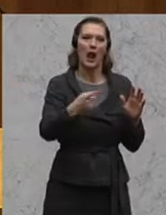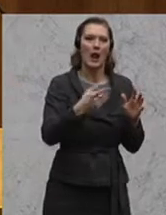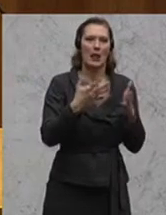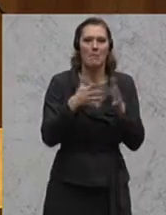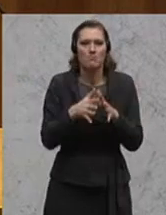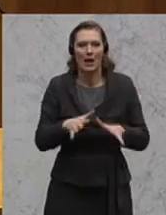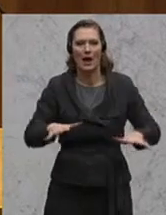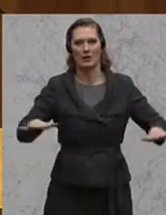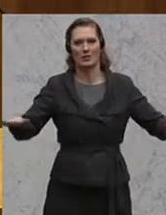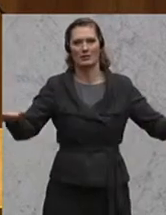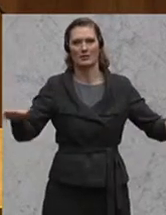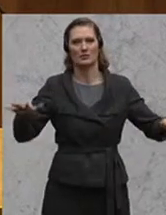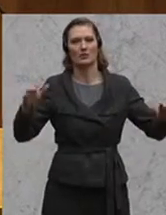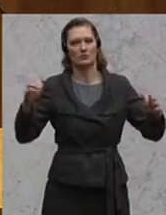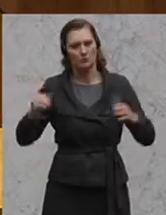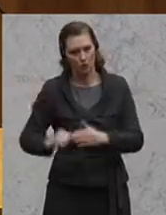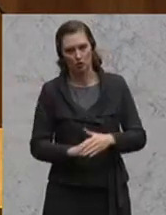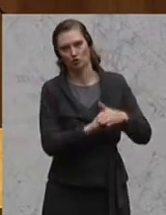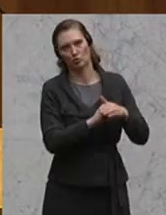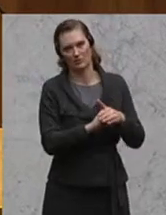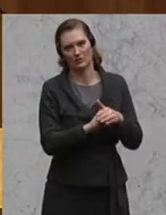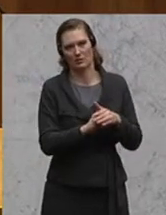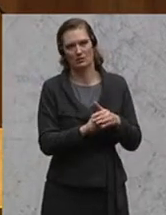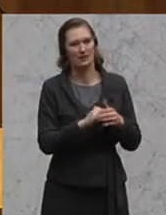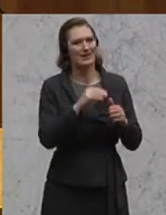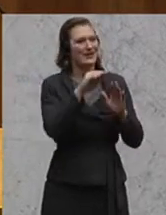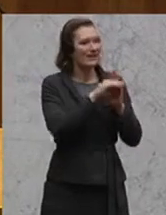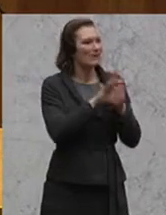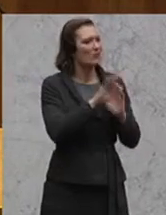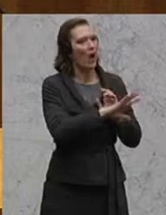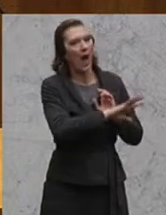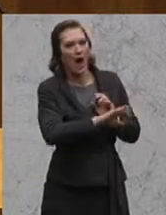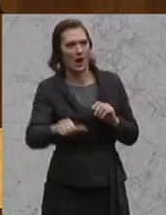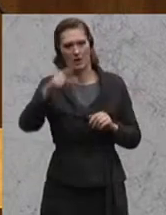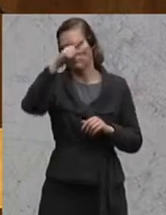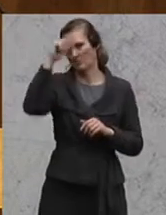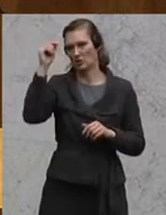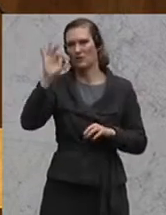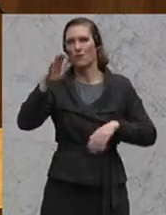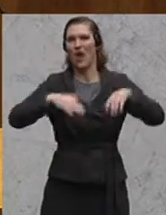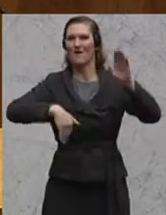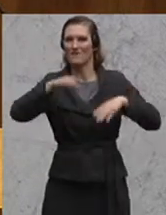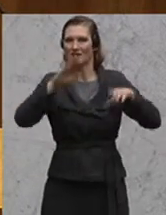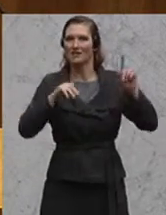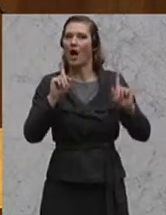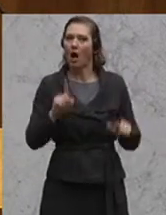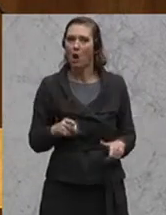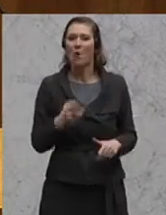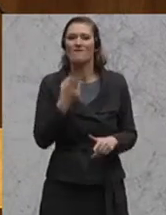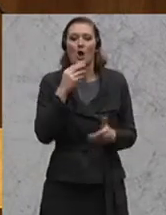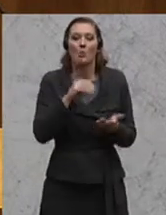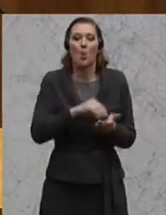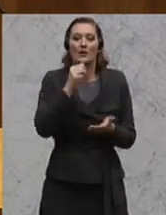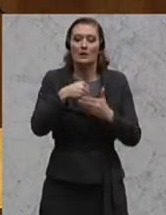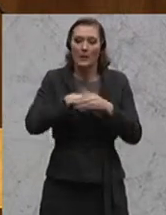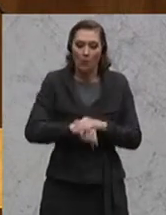Mehrheit getragen wird. Wir müssen hier ein Gesetz für alle Menschen in unserem Land schaffen, für die Erwachsenen, aber auch für die noch nicht